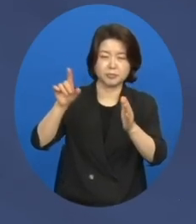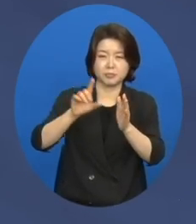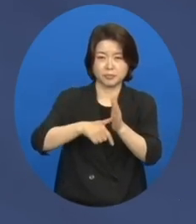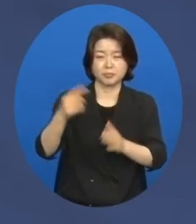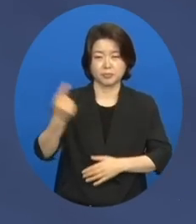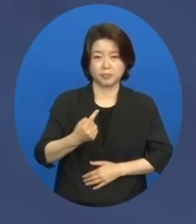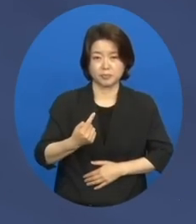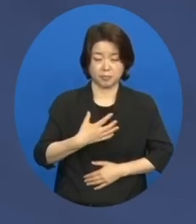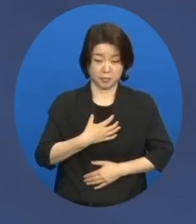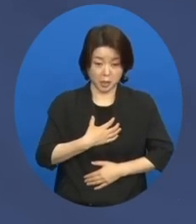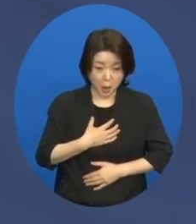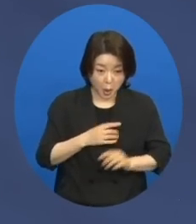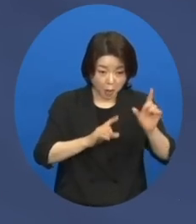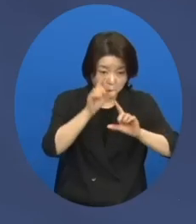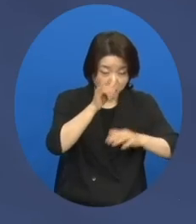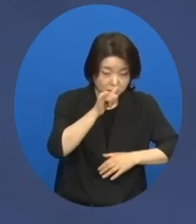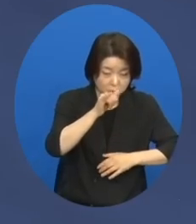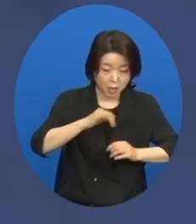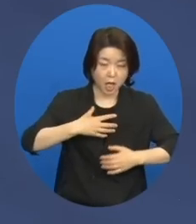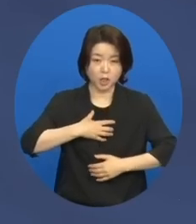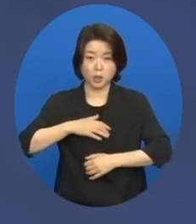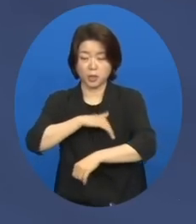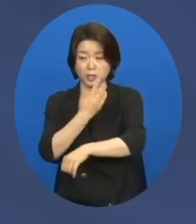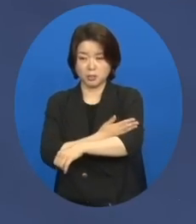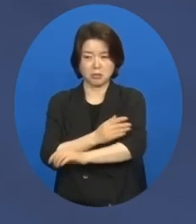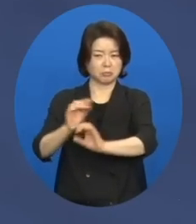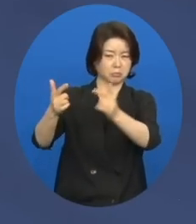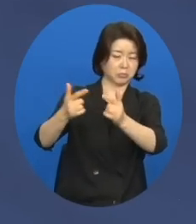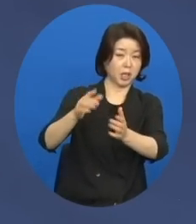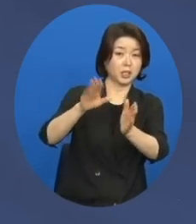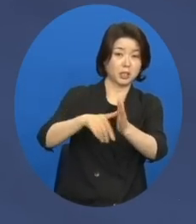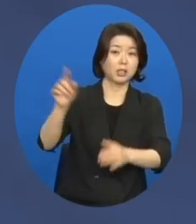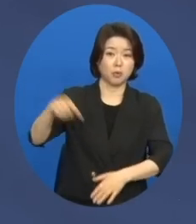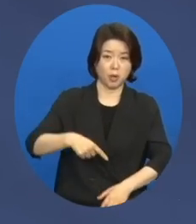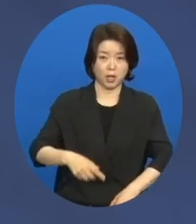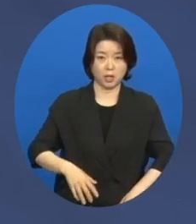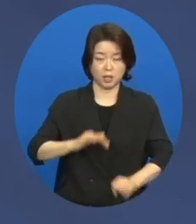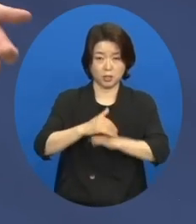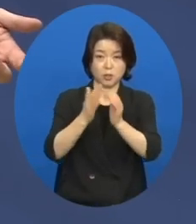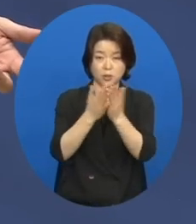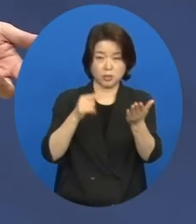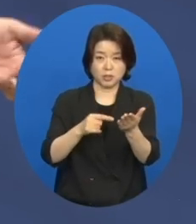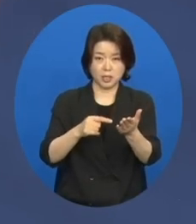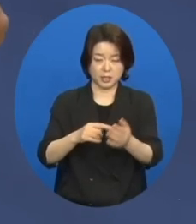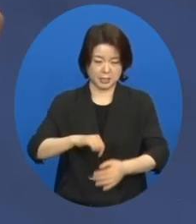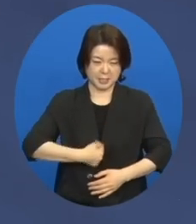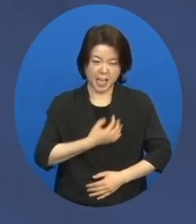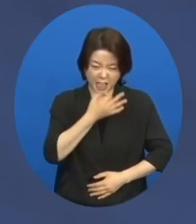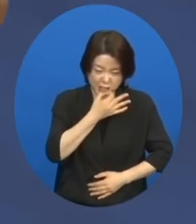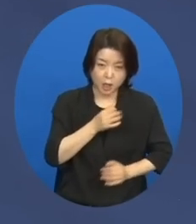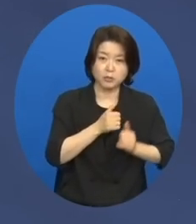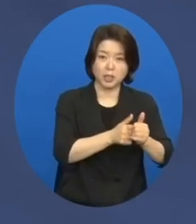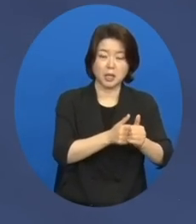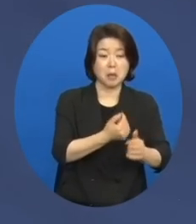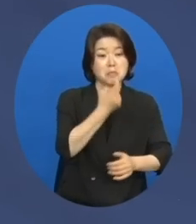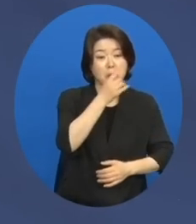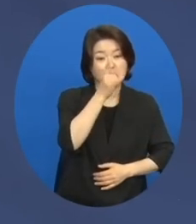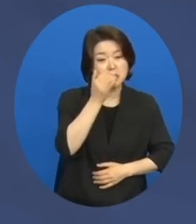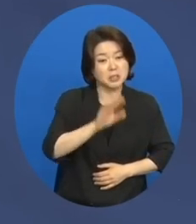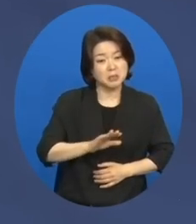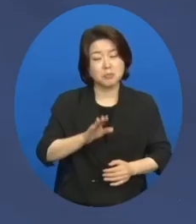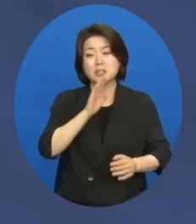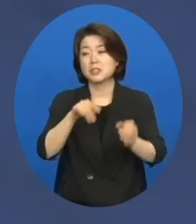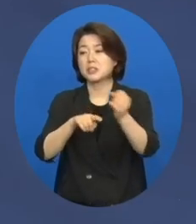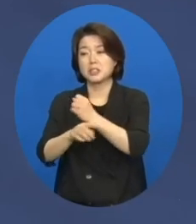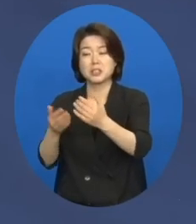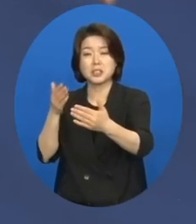경건의 모양은 있으나 경건의 능력을 부인하는 때가 올 것이다. 그리고 성경을 제 정욕을 따라 배우긴 배우지만 진리에 이르지